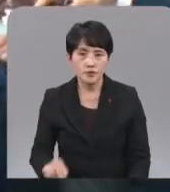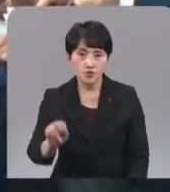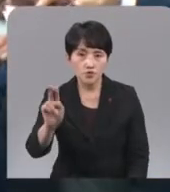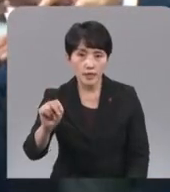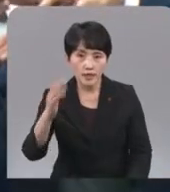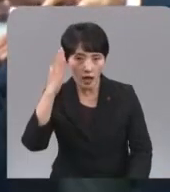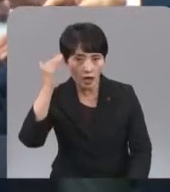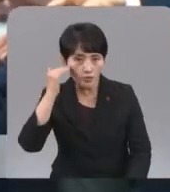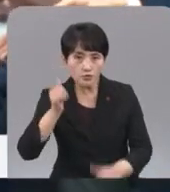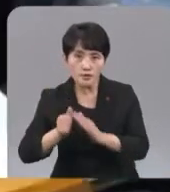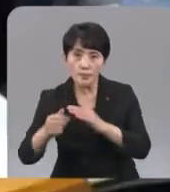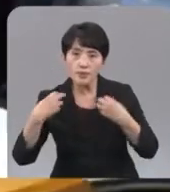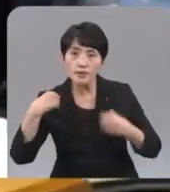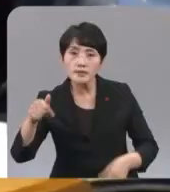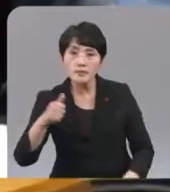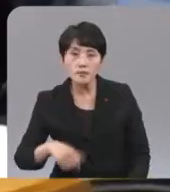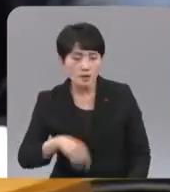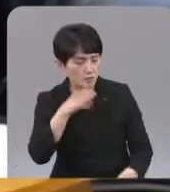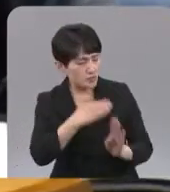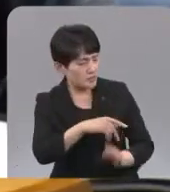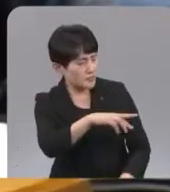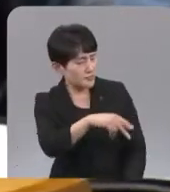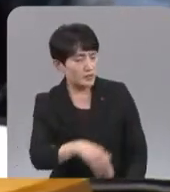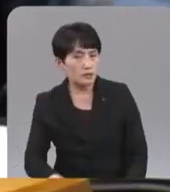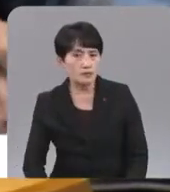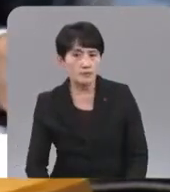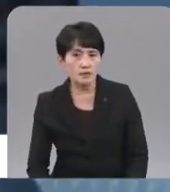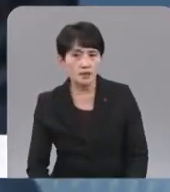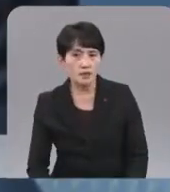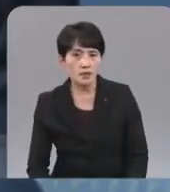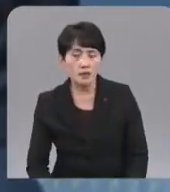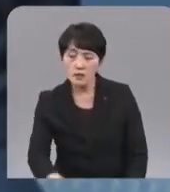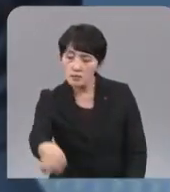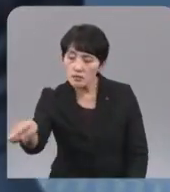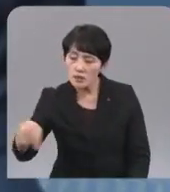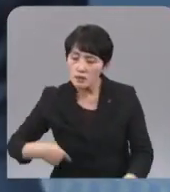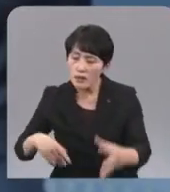续不断，将北韩开发核武器的责任转嫁给美国。